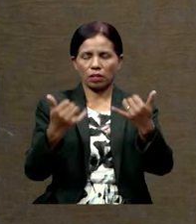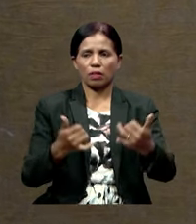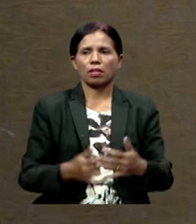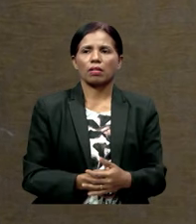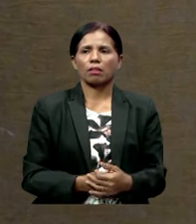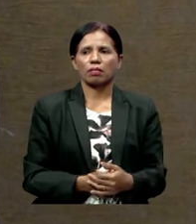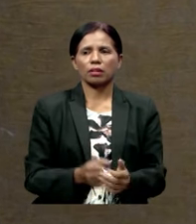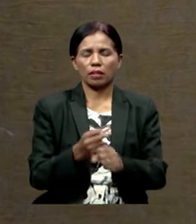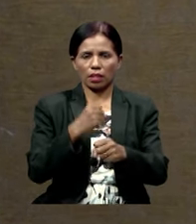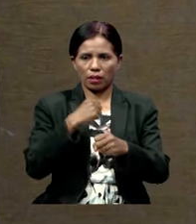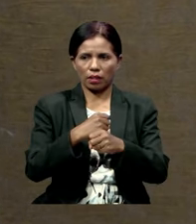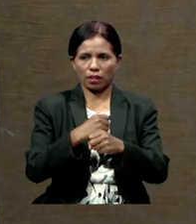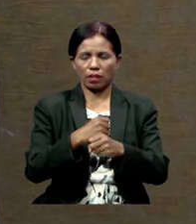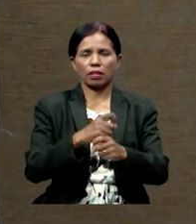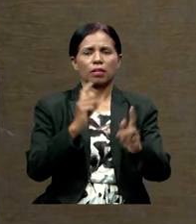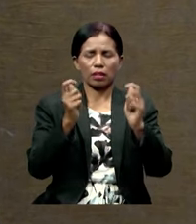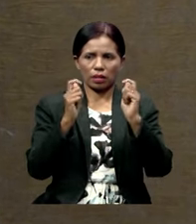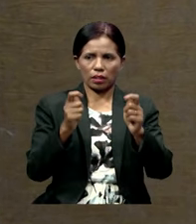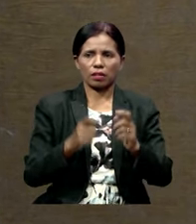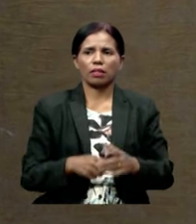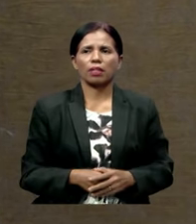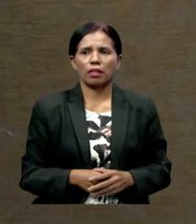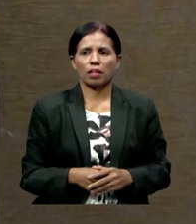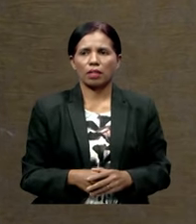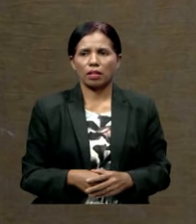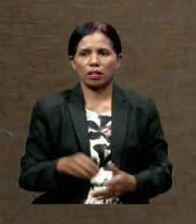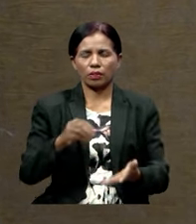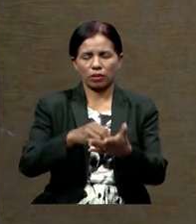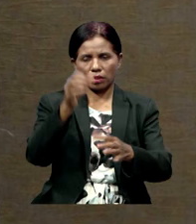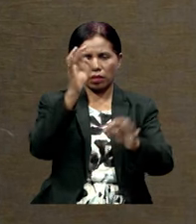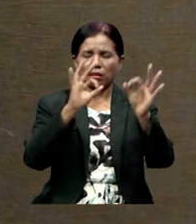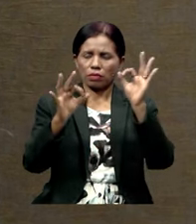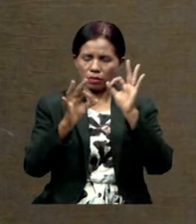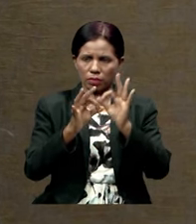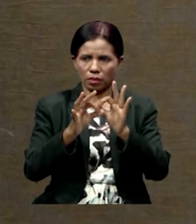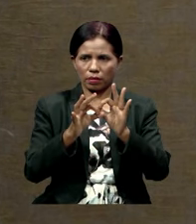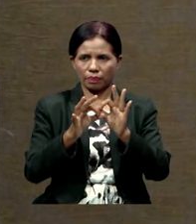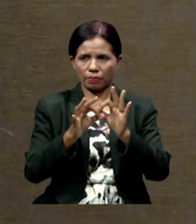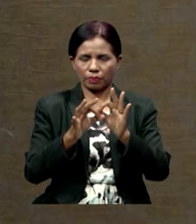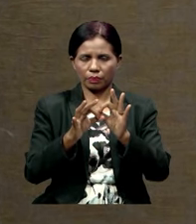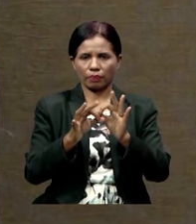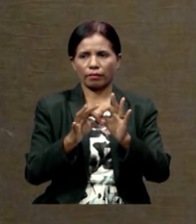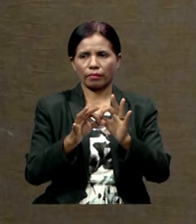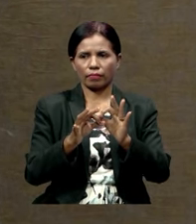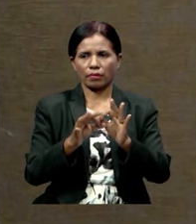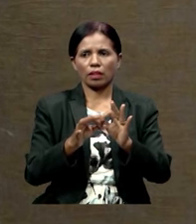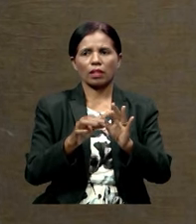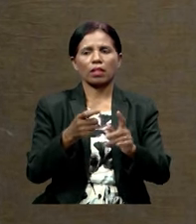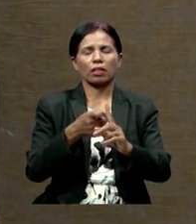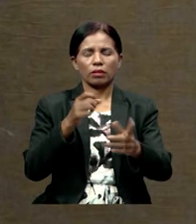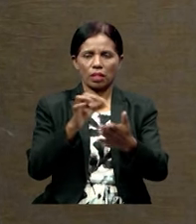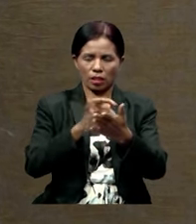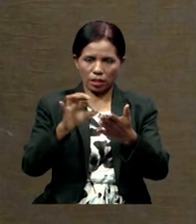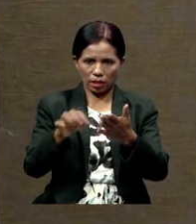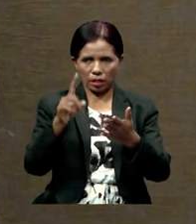se ihalo teste. Ne, hori garantia, hori garantia se saida escrita ida